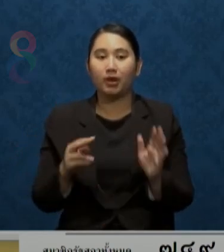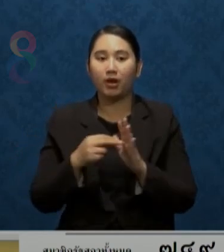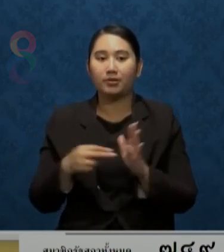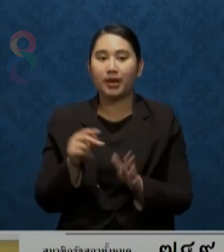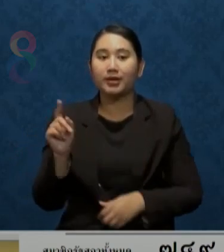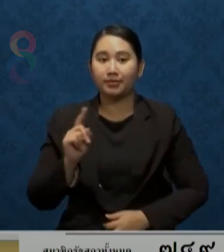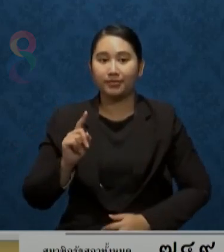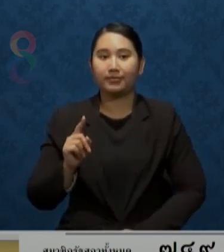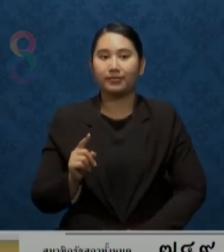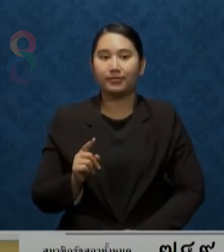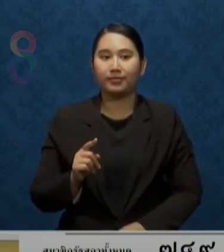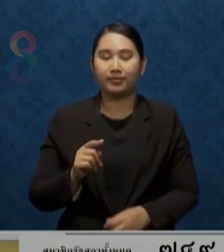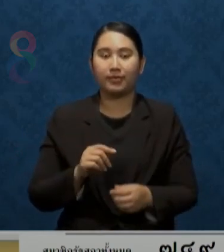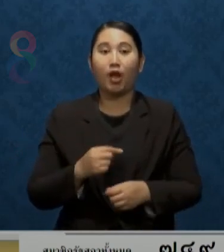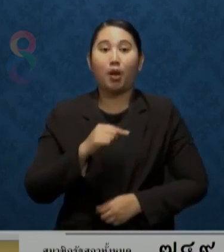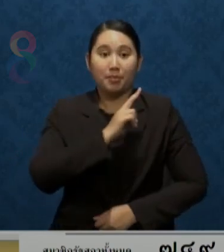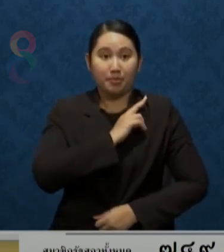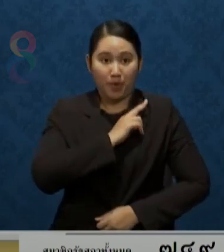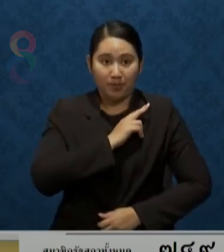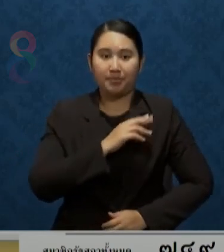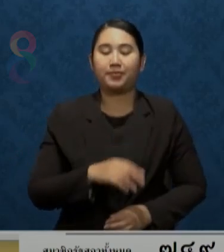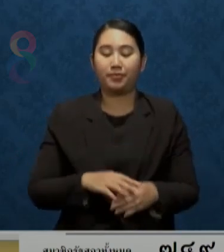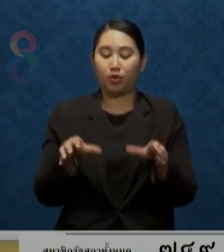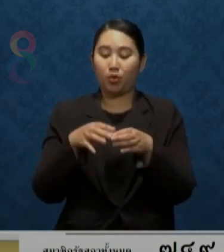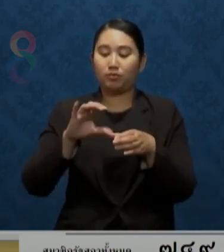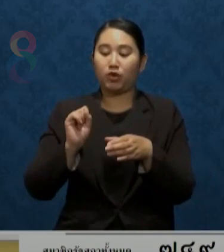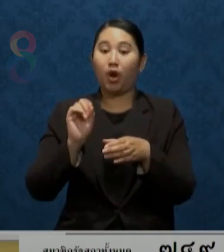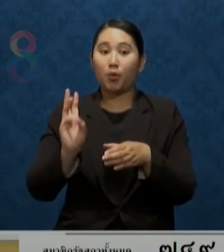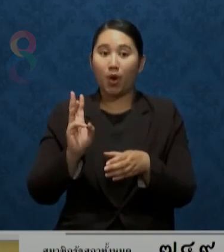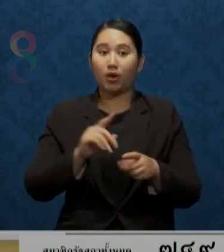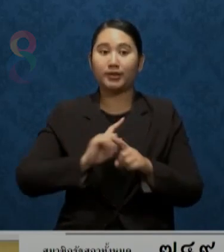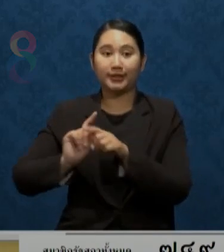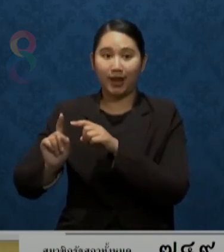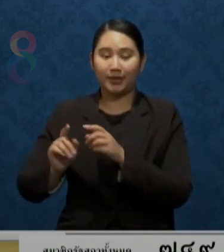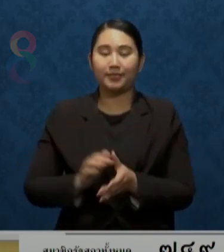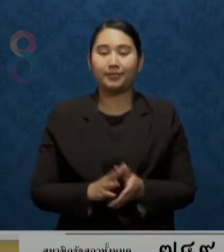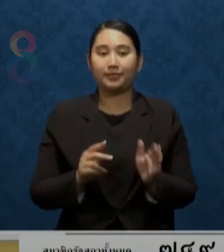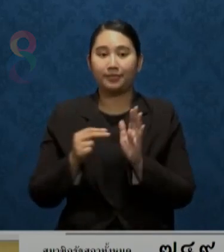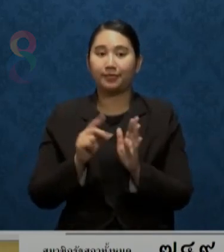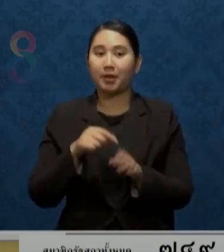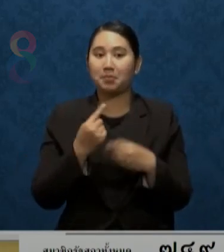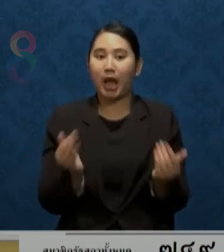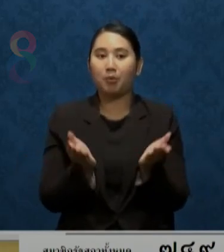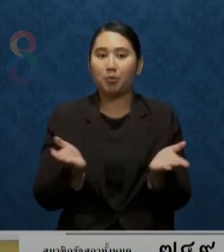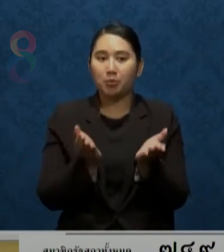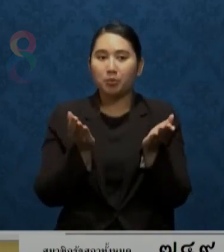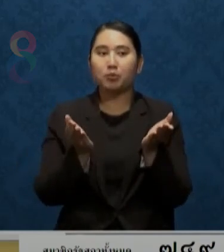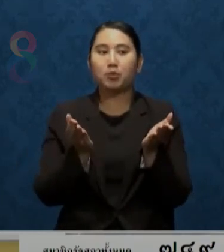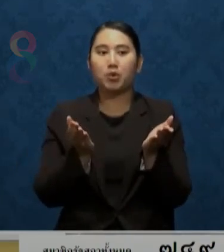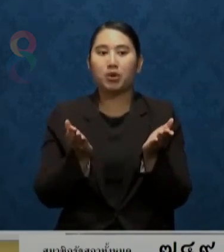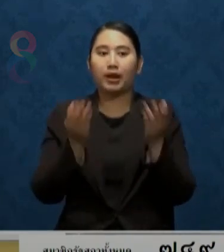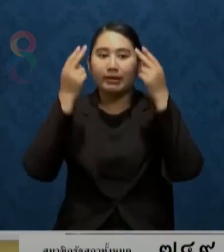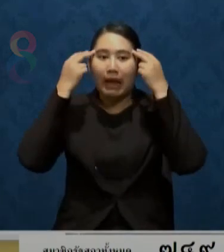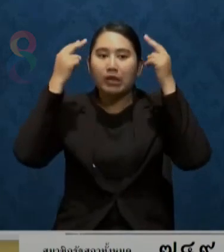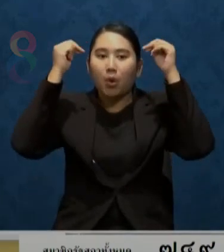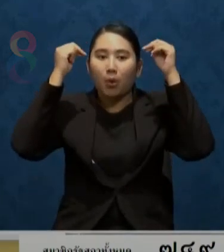ครับจะให้ทางผมเองหรือสมาชิกวุฒิสภาเองไปสนับสนุนให้ท่านเป็นน